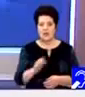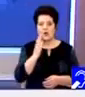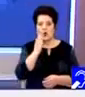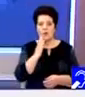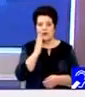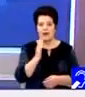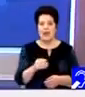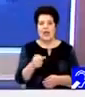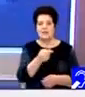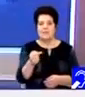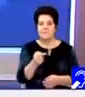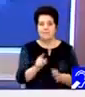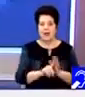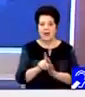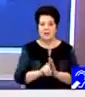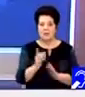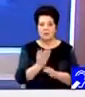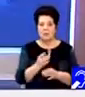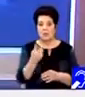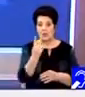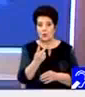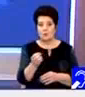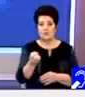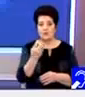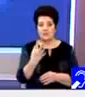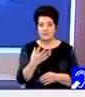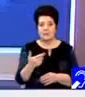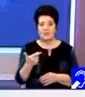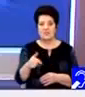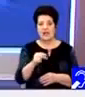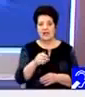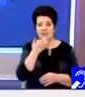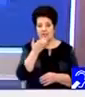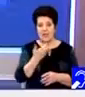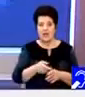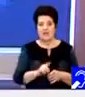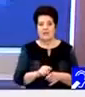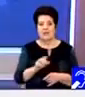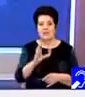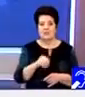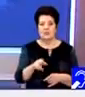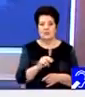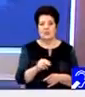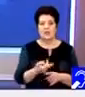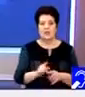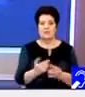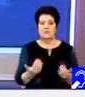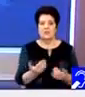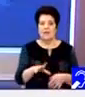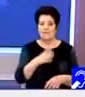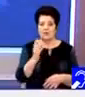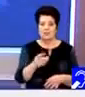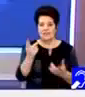România temperaturile se vor situa între 2 și 15 grade. În vestul țării va ploua, iar în sud se anunță ceață. Acestea au fost